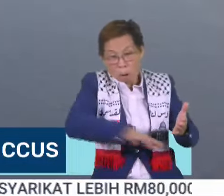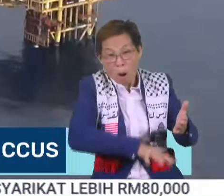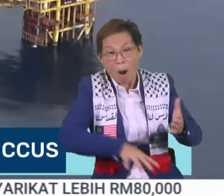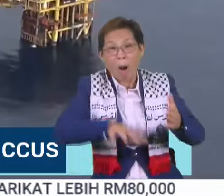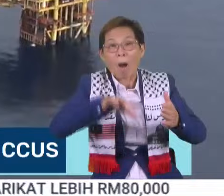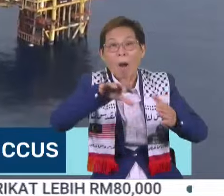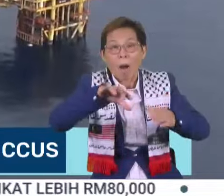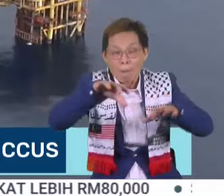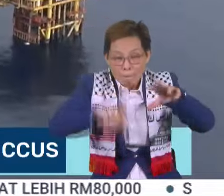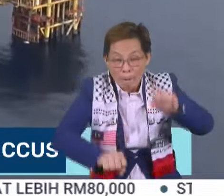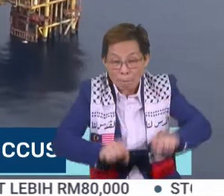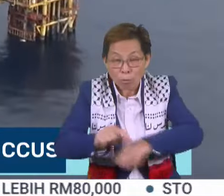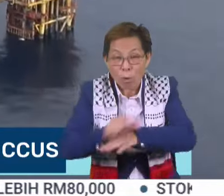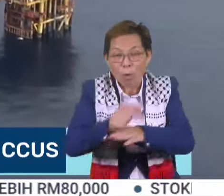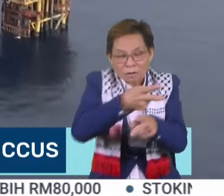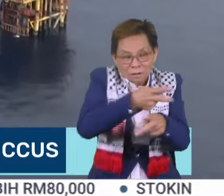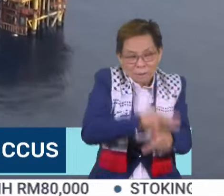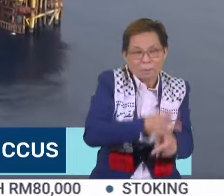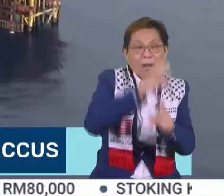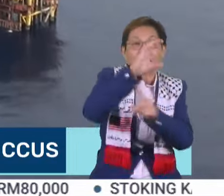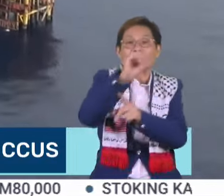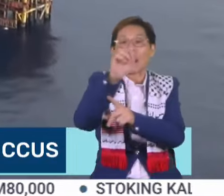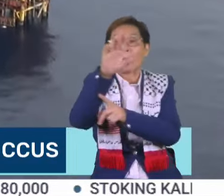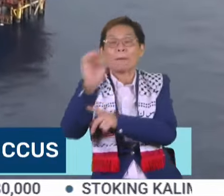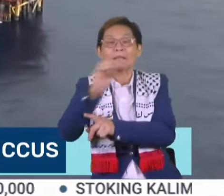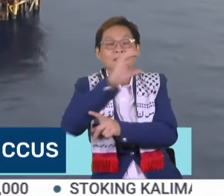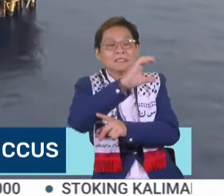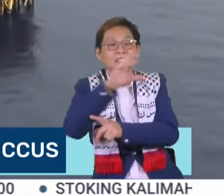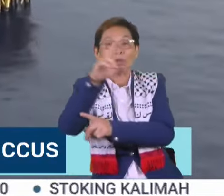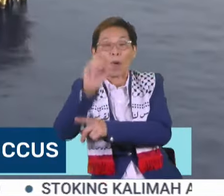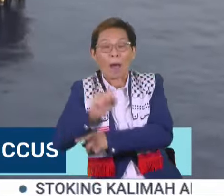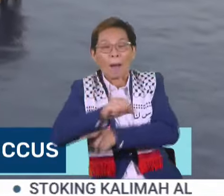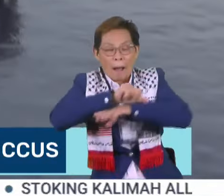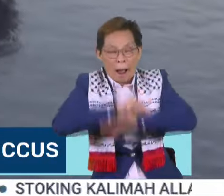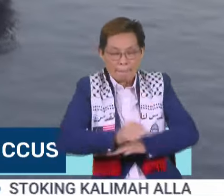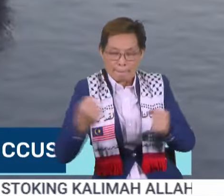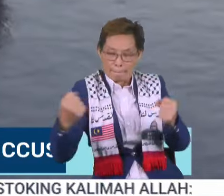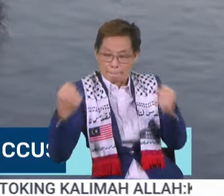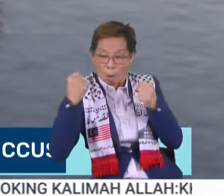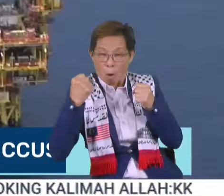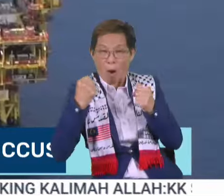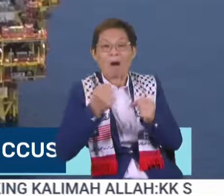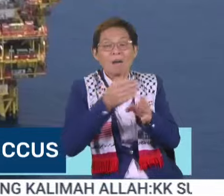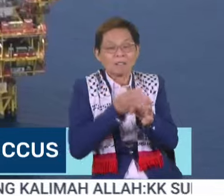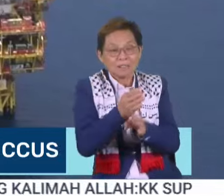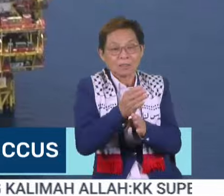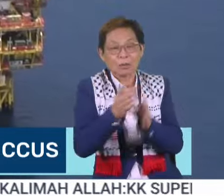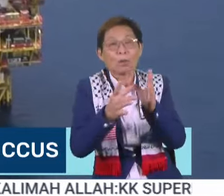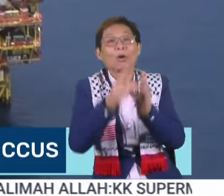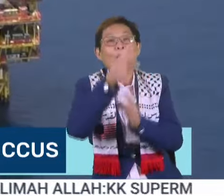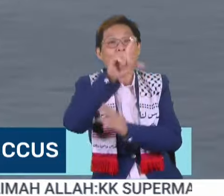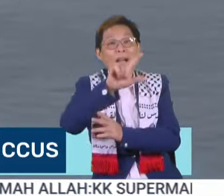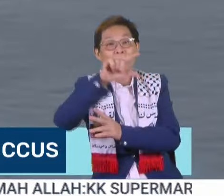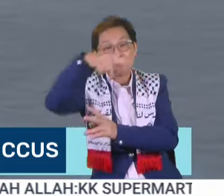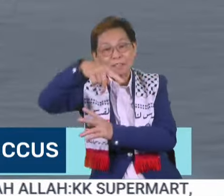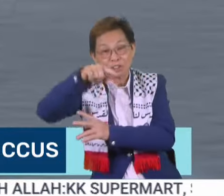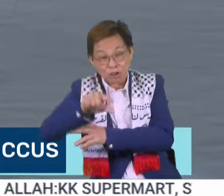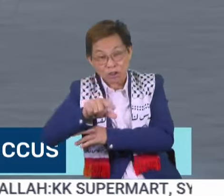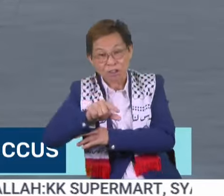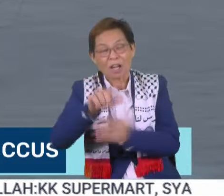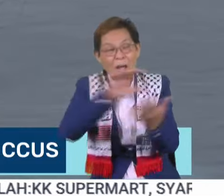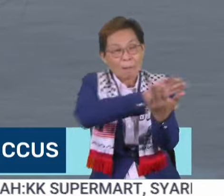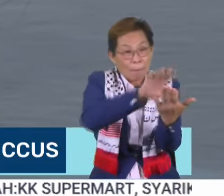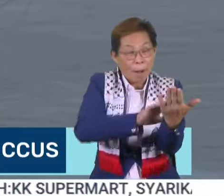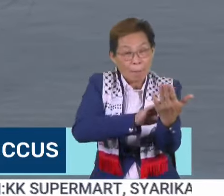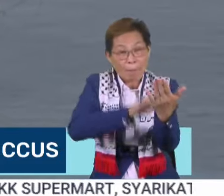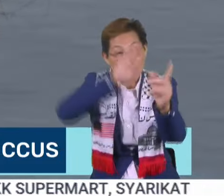pemerangkapan penggunaan dan penyimpanan karbon CCUS. Ia sumbang kepada amalan mampan dalam sektor minyak dan gas yang ditekankan pelan